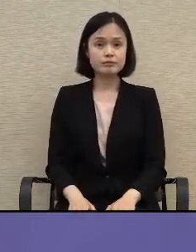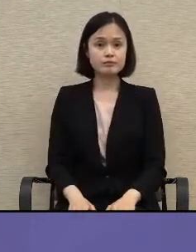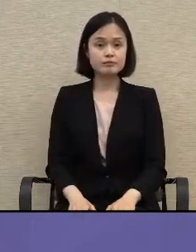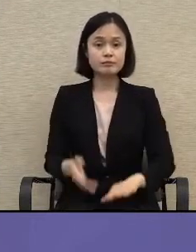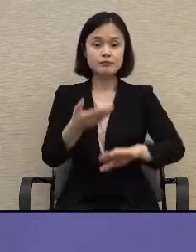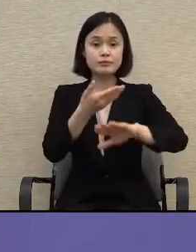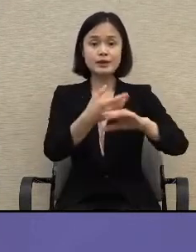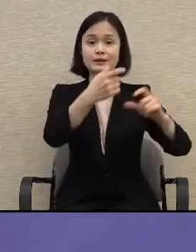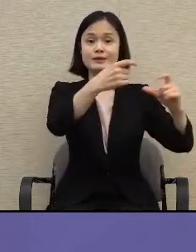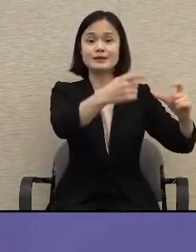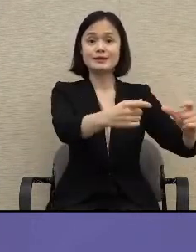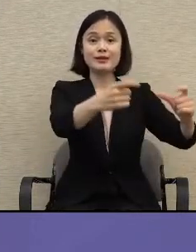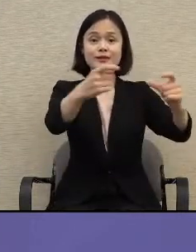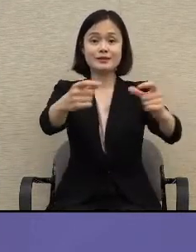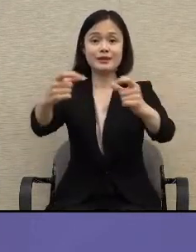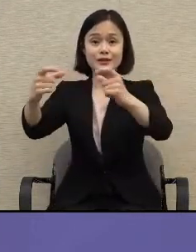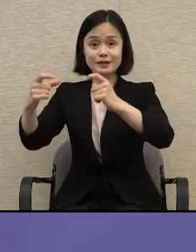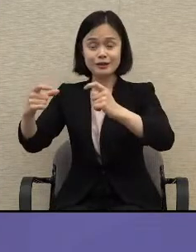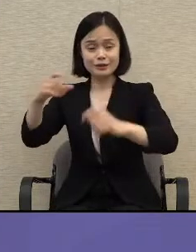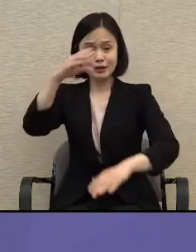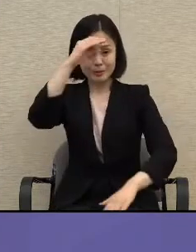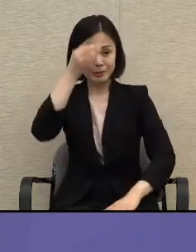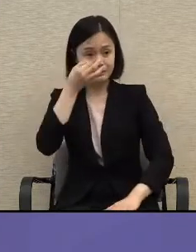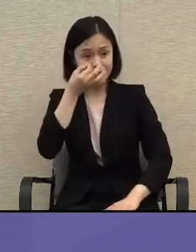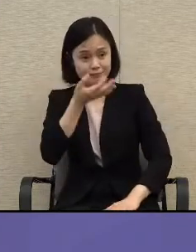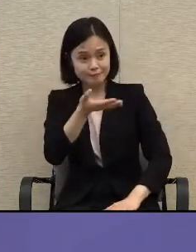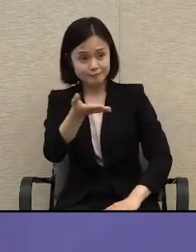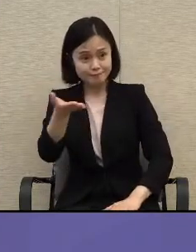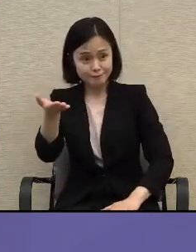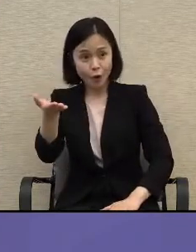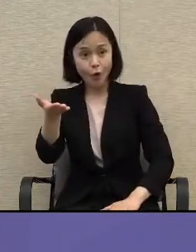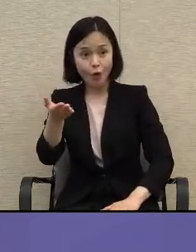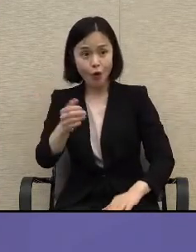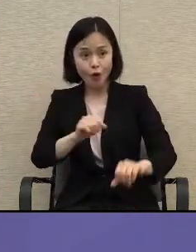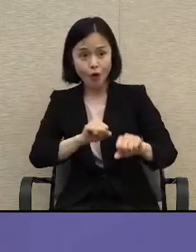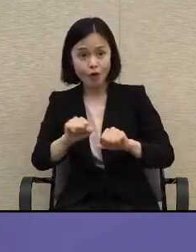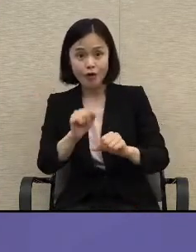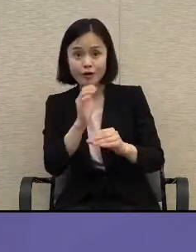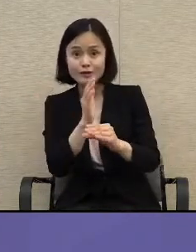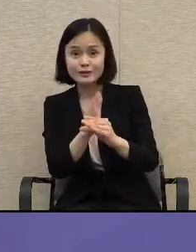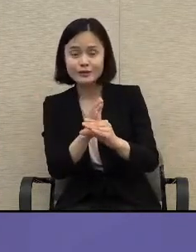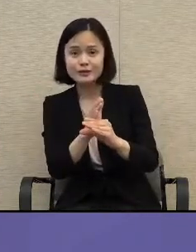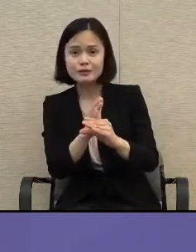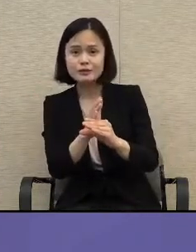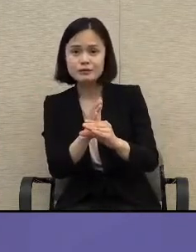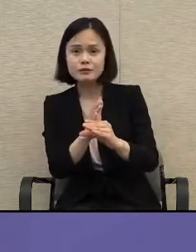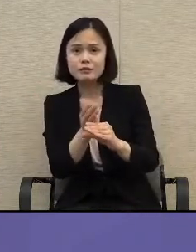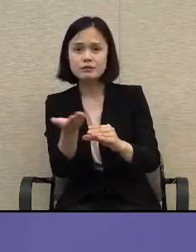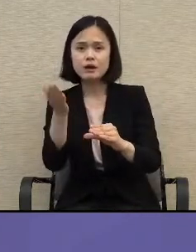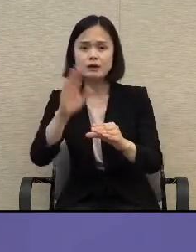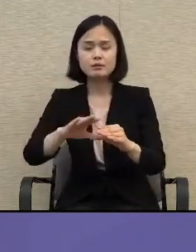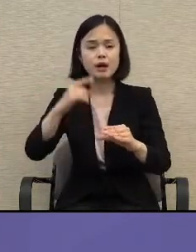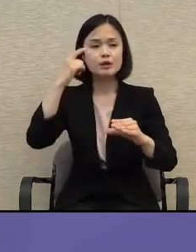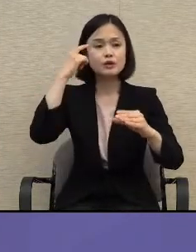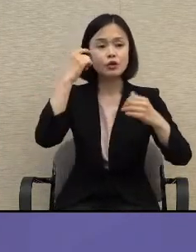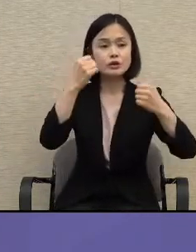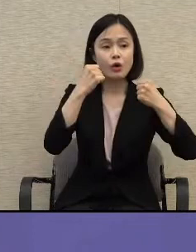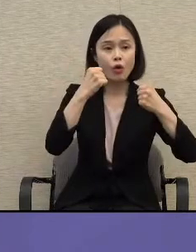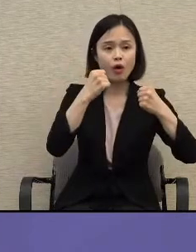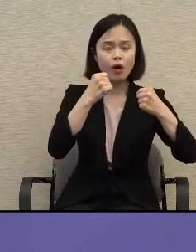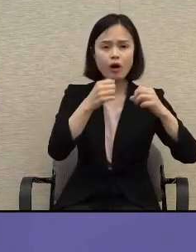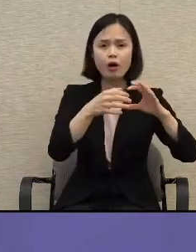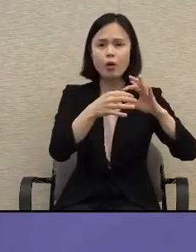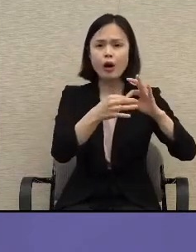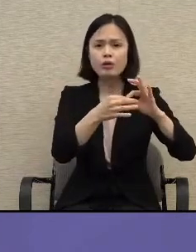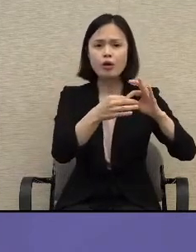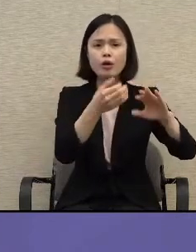지역으로 확장하겠다라는 움직임들이 이제 존재하고는 있는데, 이게 이제 기존의 정신재활 시설과의 기능 중복의 우려들이